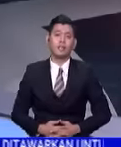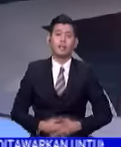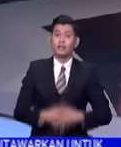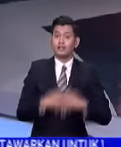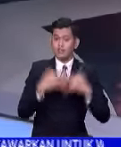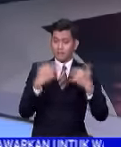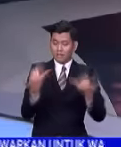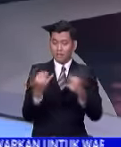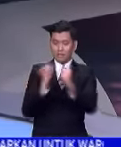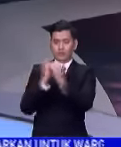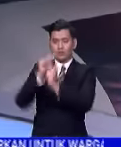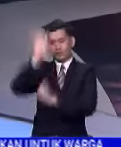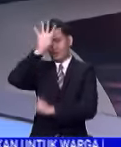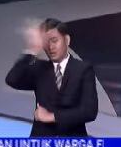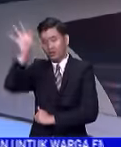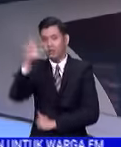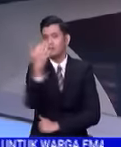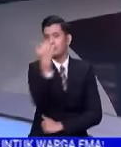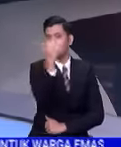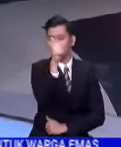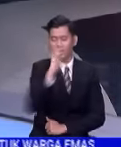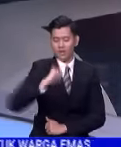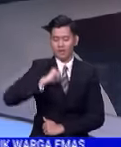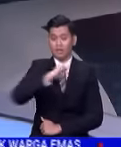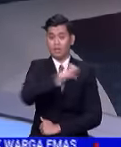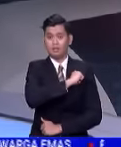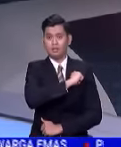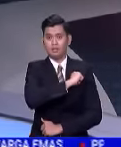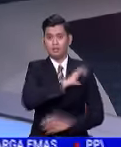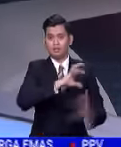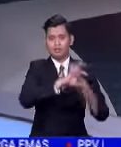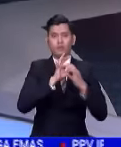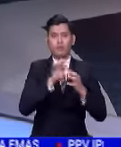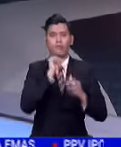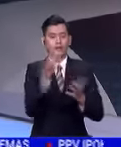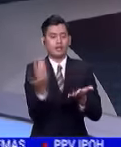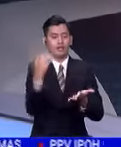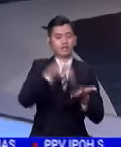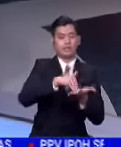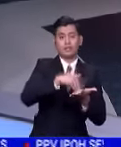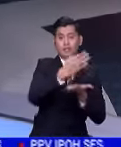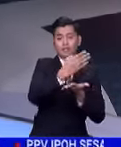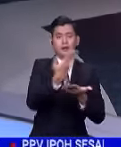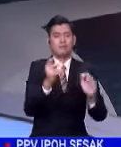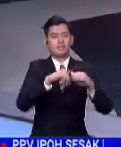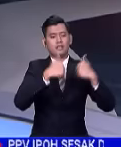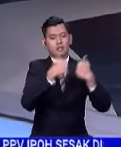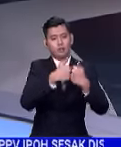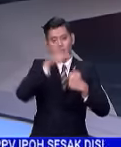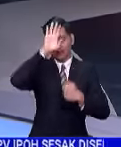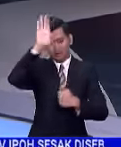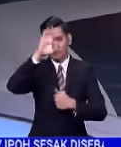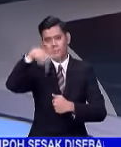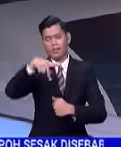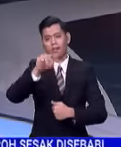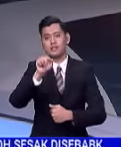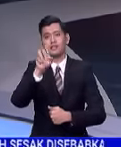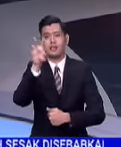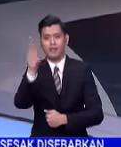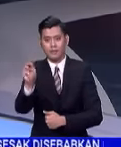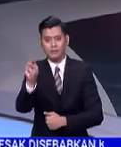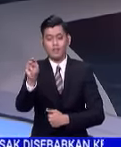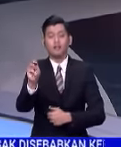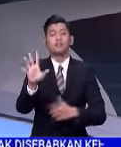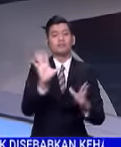Beralih ke sukan sepak takraw, 10 ahli gabungan yang bukan lagi sebahagian daripada Persatuan Sepak Takraw Malaysia PSM termasuk